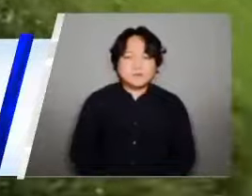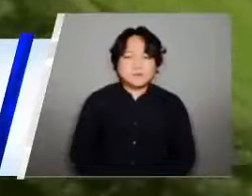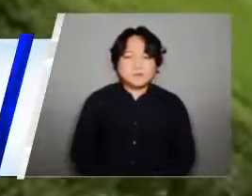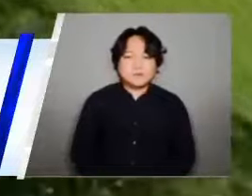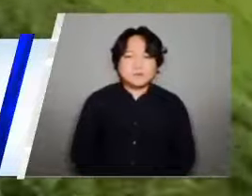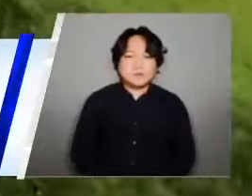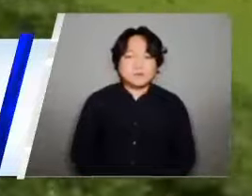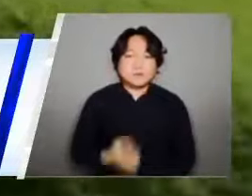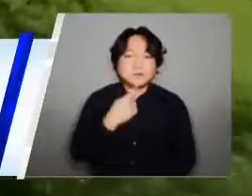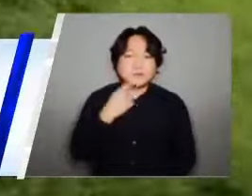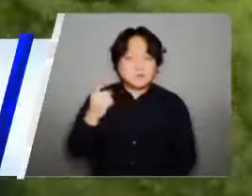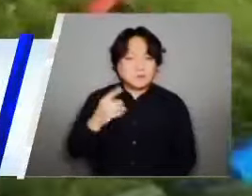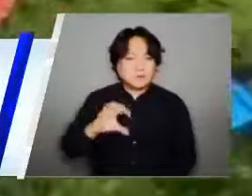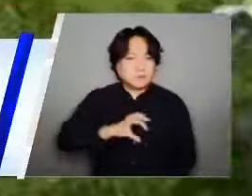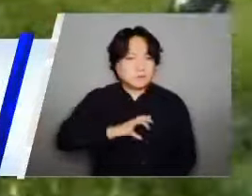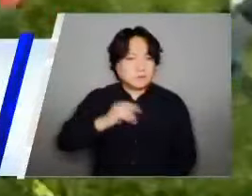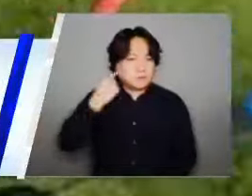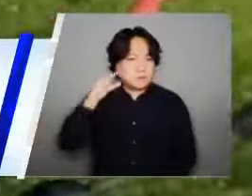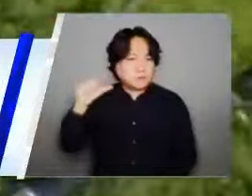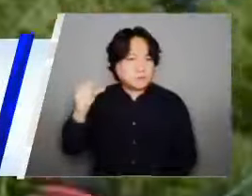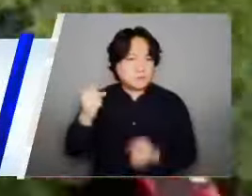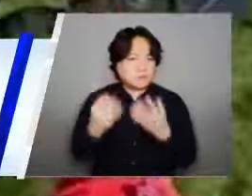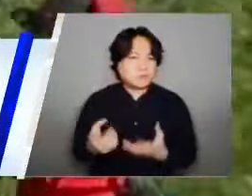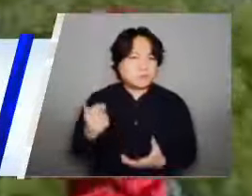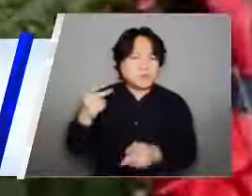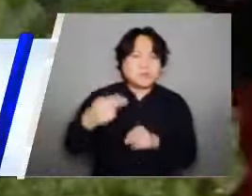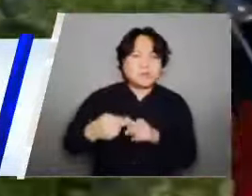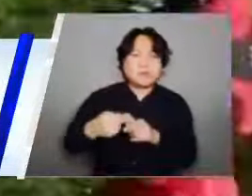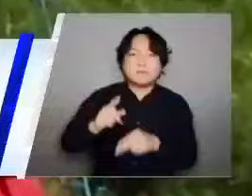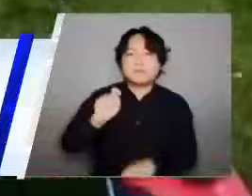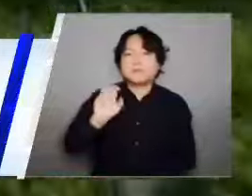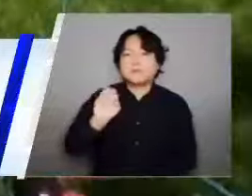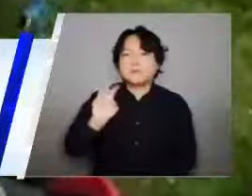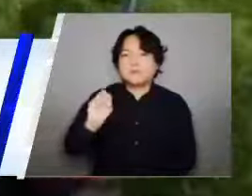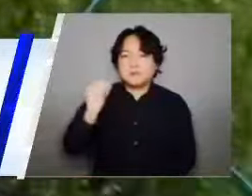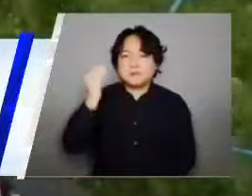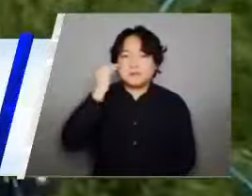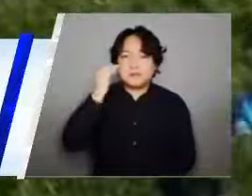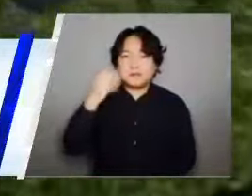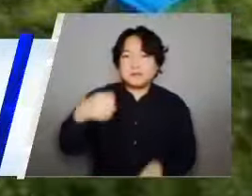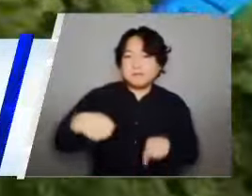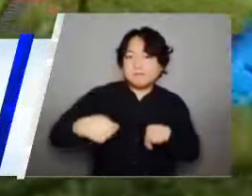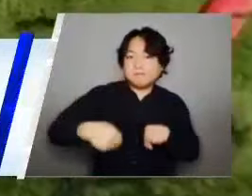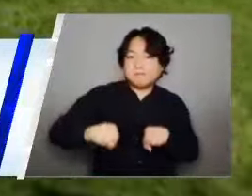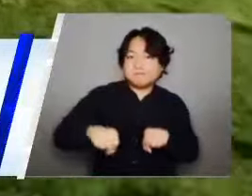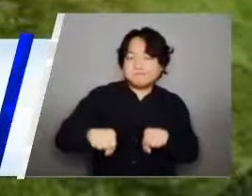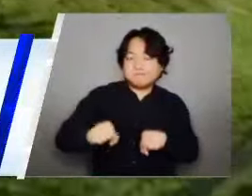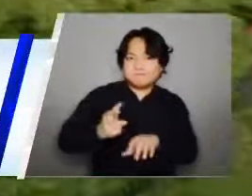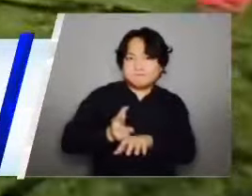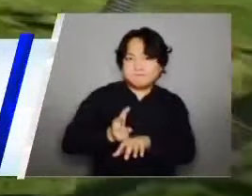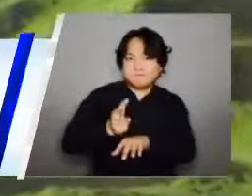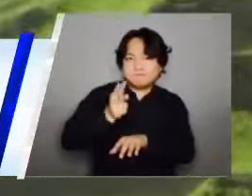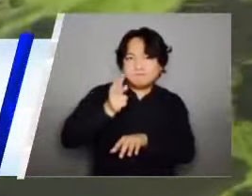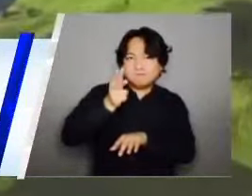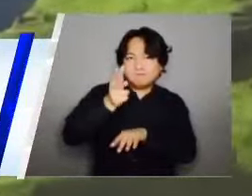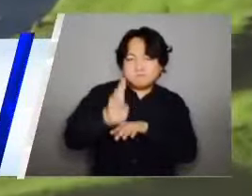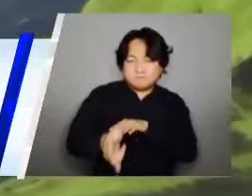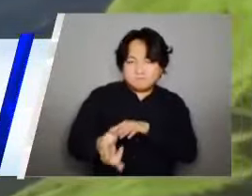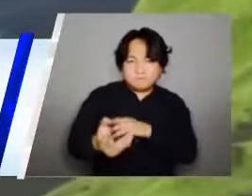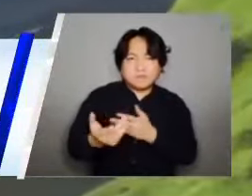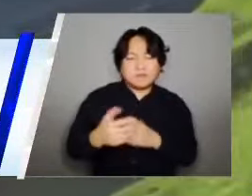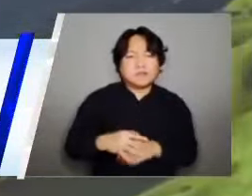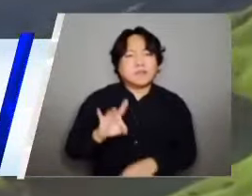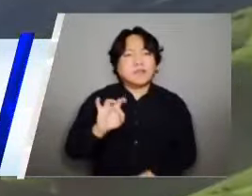gold medalist na si Tom pages Para mapaghandaan ng stunt umabot siya sa bilis na magit 80 km per